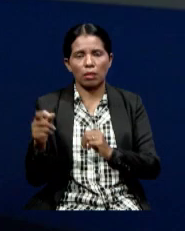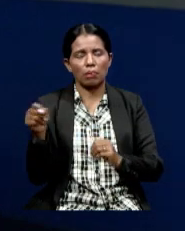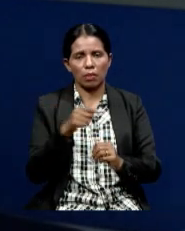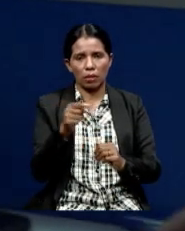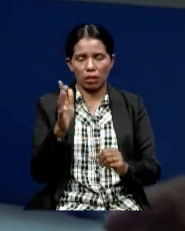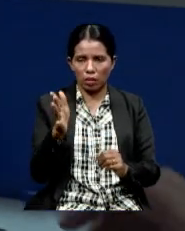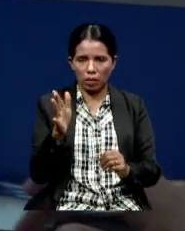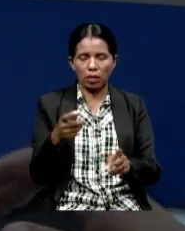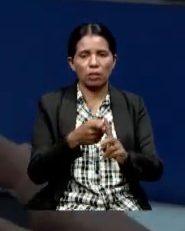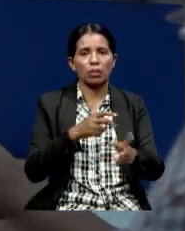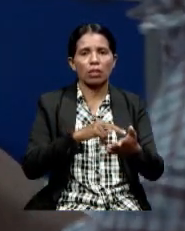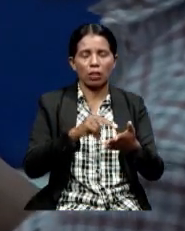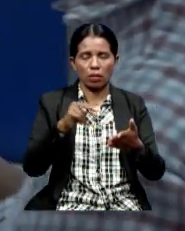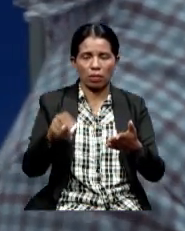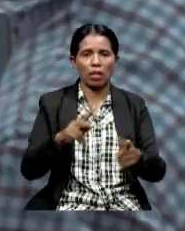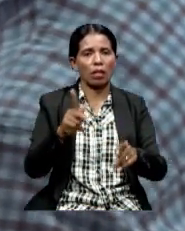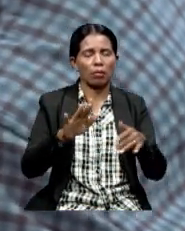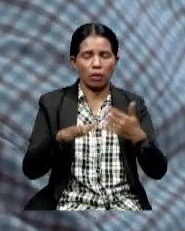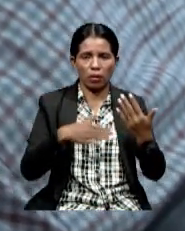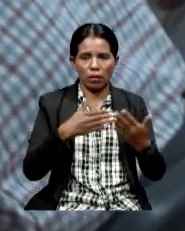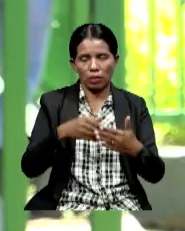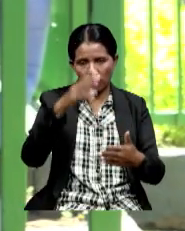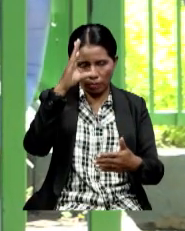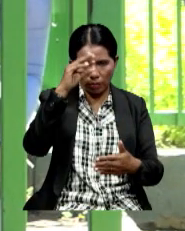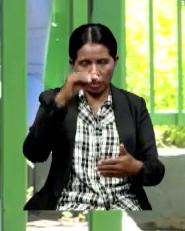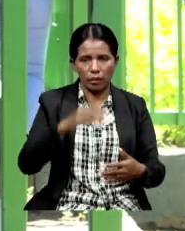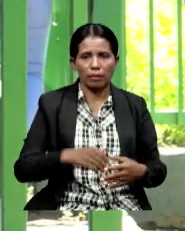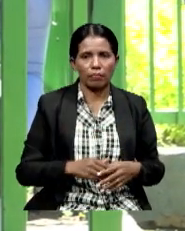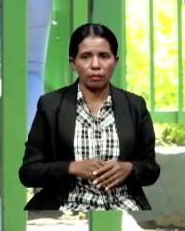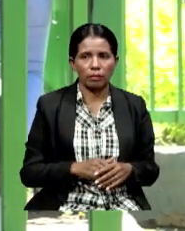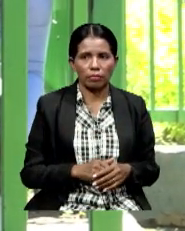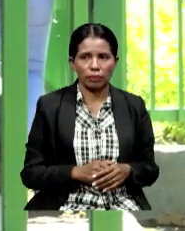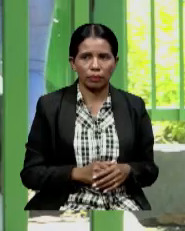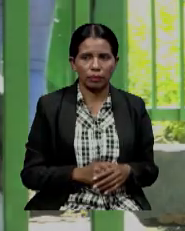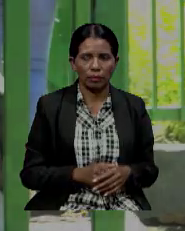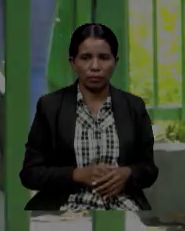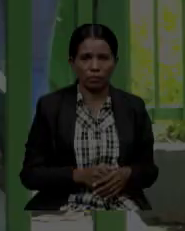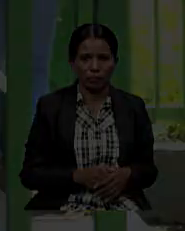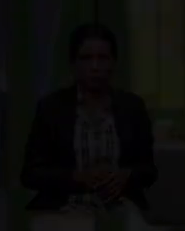limanulu, husi número ne, maioria mane. Celina Lopes, Lamberto da Silva, GMN.